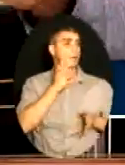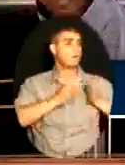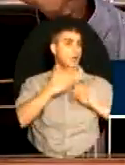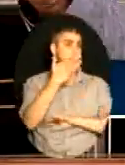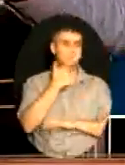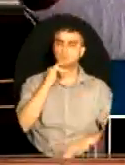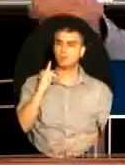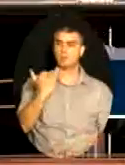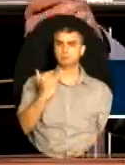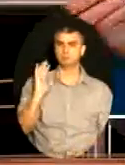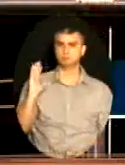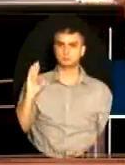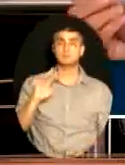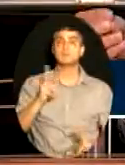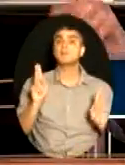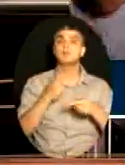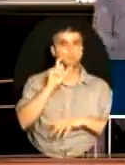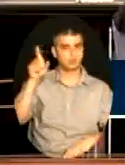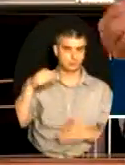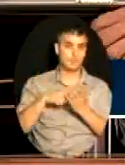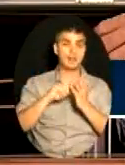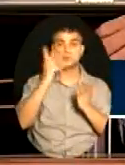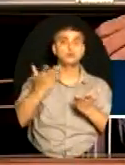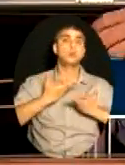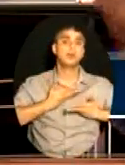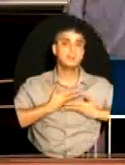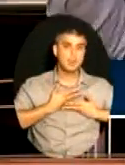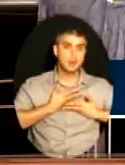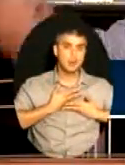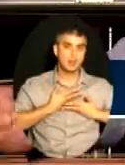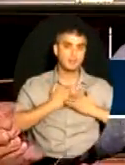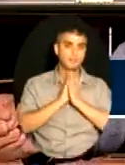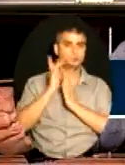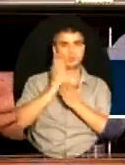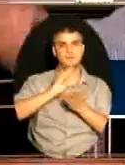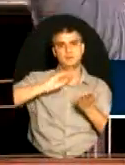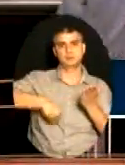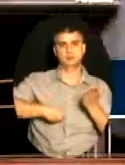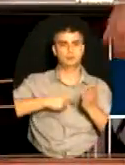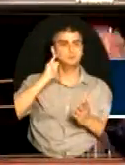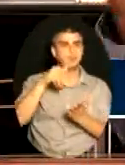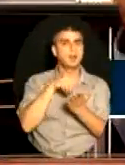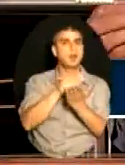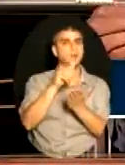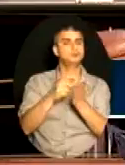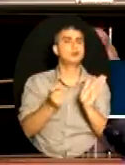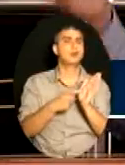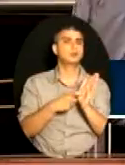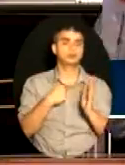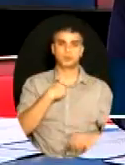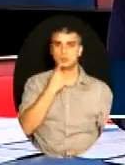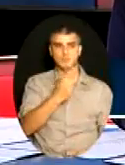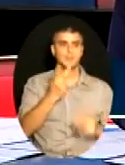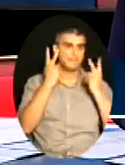המדינה. כן, כל מה שאי אפשר להאשים אותו, כי מה שהגיע אליו, הוא אישר. צריך להמשיך לדרוש, שאני אומר את